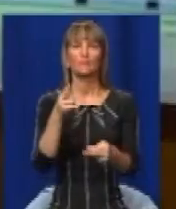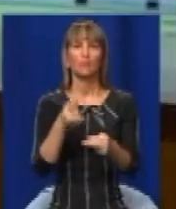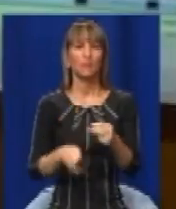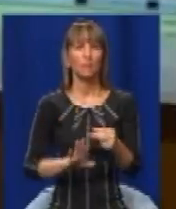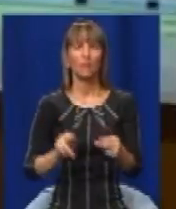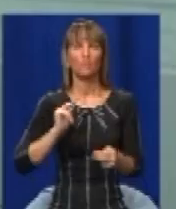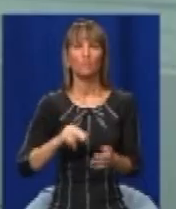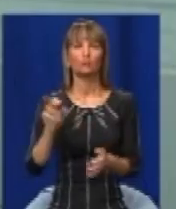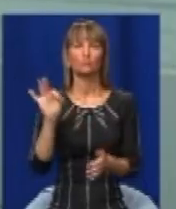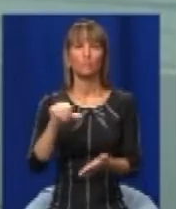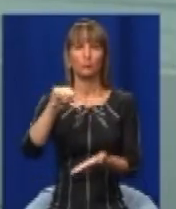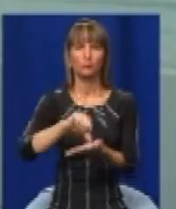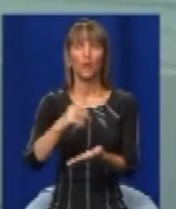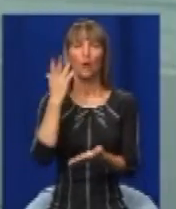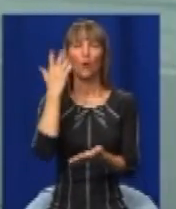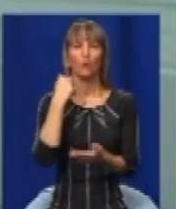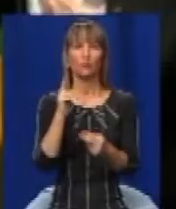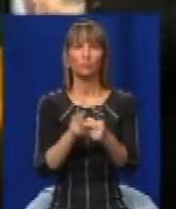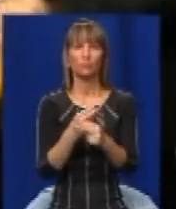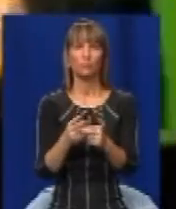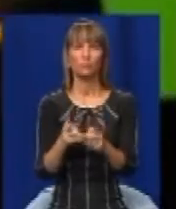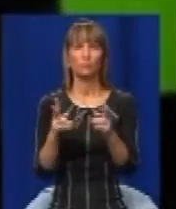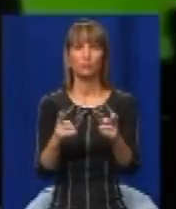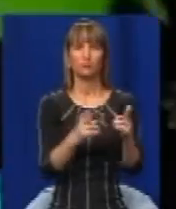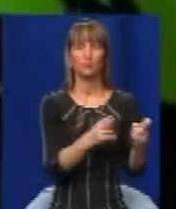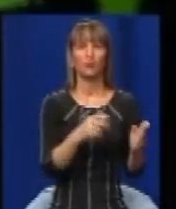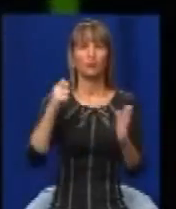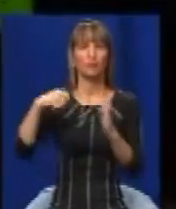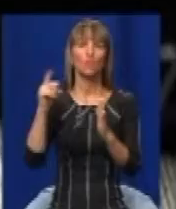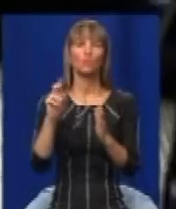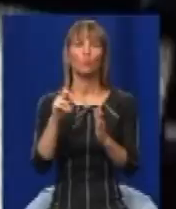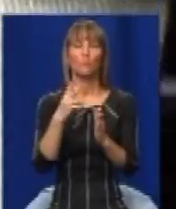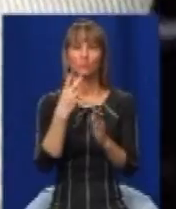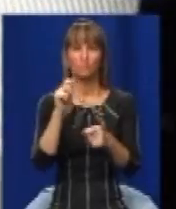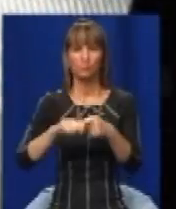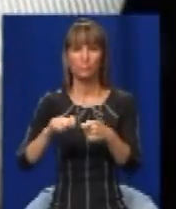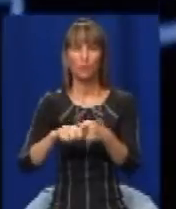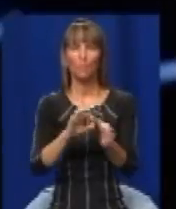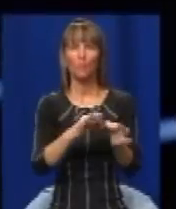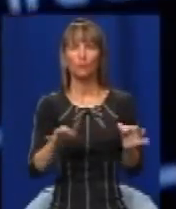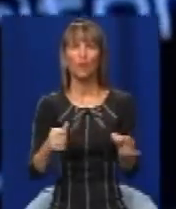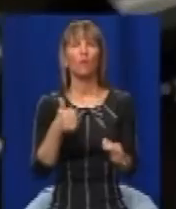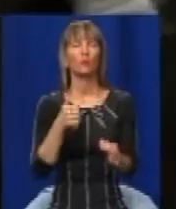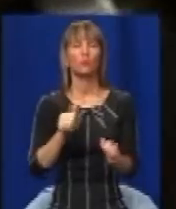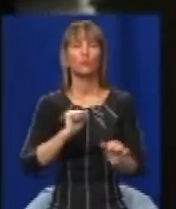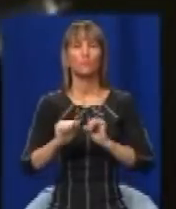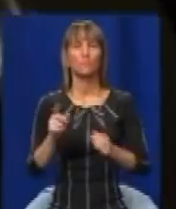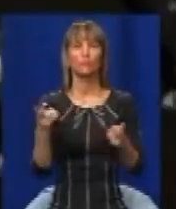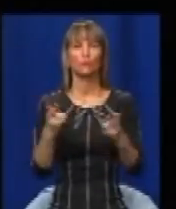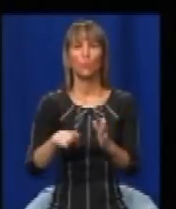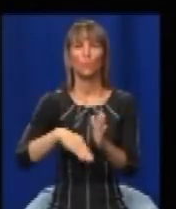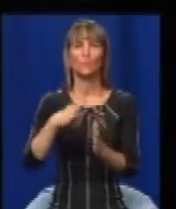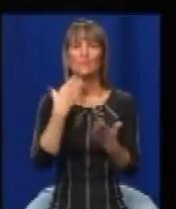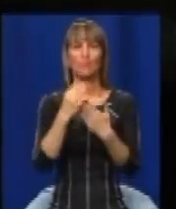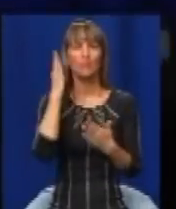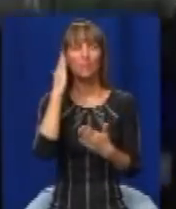режисер присутній при монтажі, аби контролювати процес, прописаний у сценарії. Щоб бути добрим режисером, треба постійно вдосконалювати свій